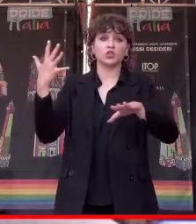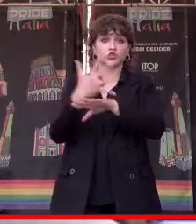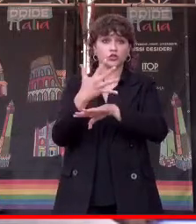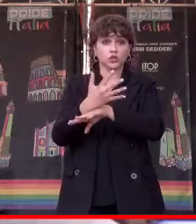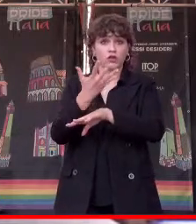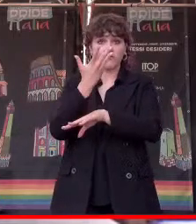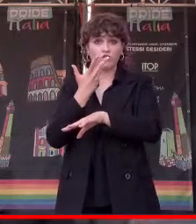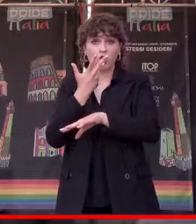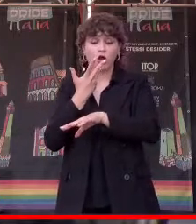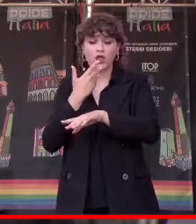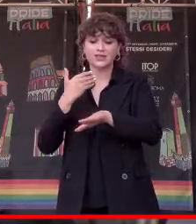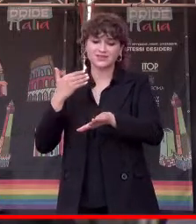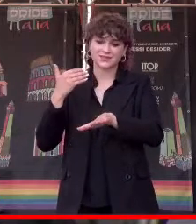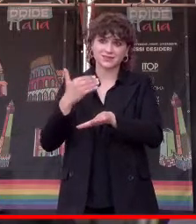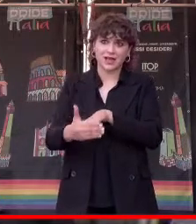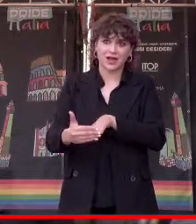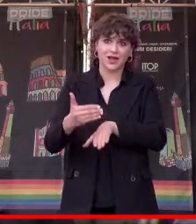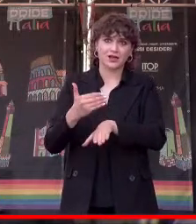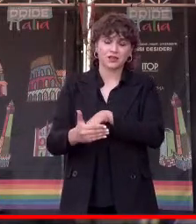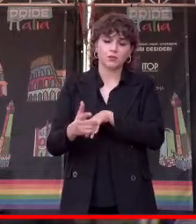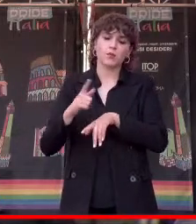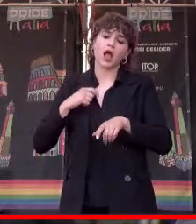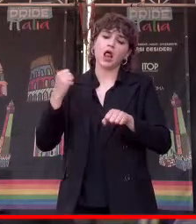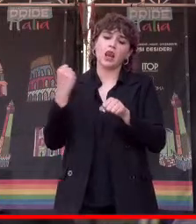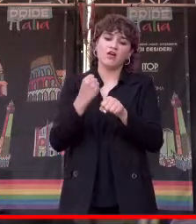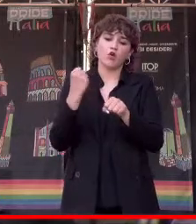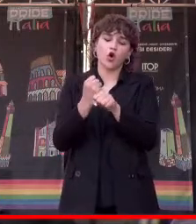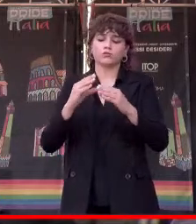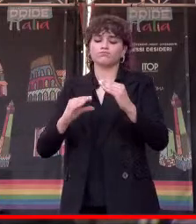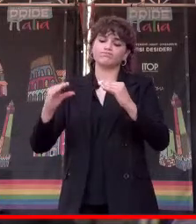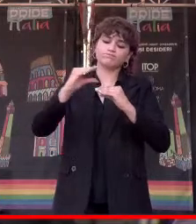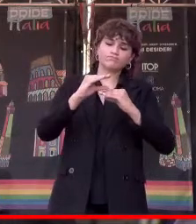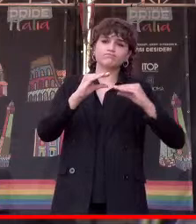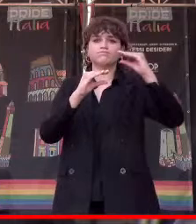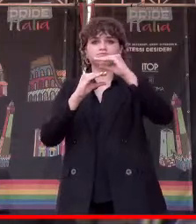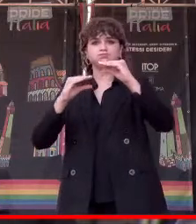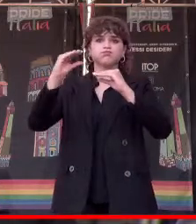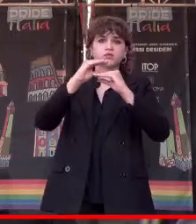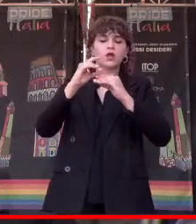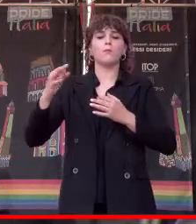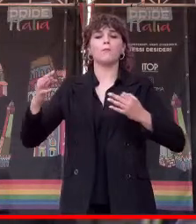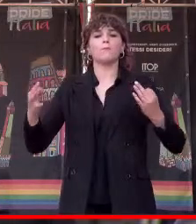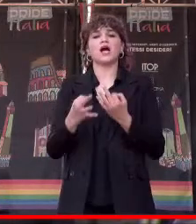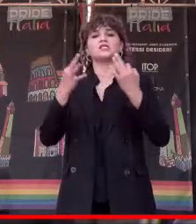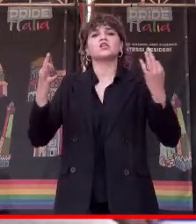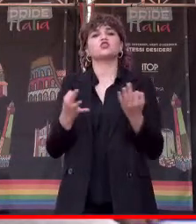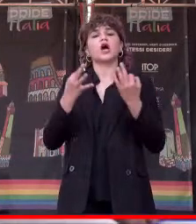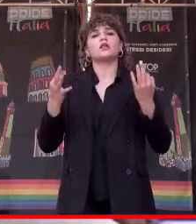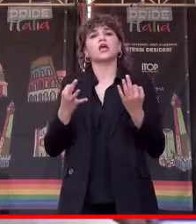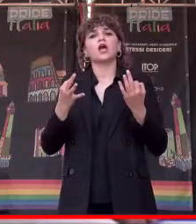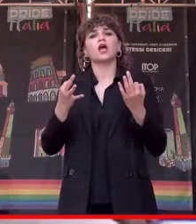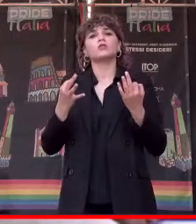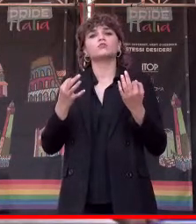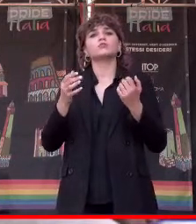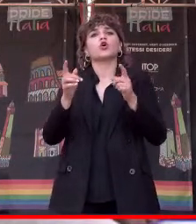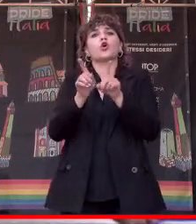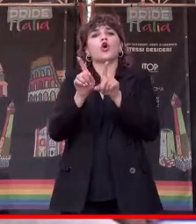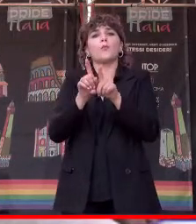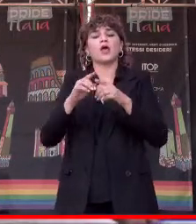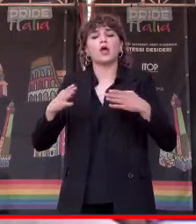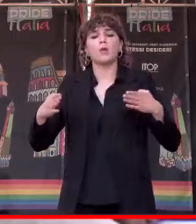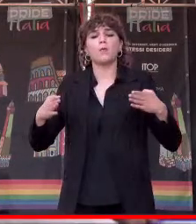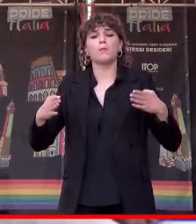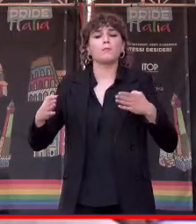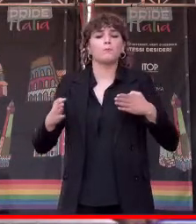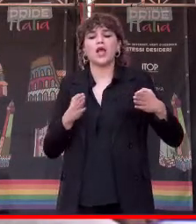ritardo tocca lavorare per step. Le passeggiate sono un po', come dire, una deviazione di percorso che però segue